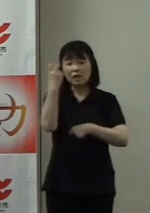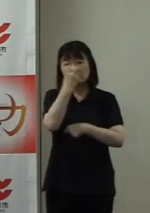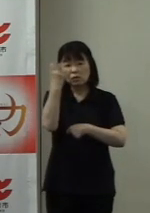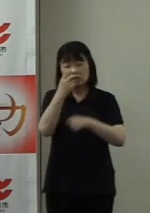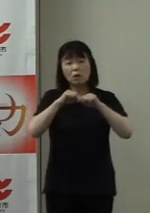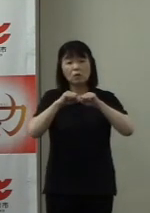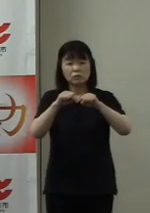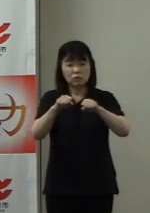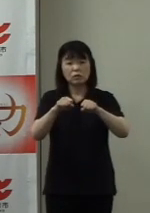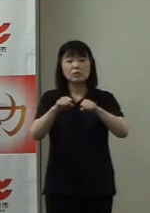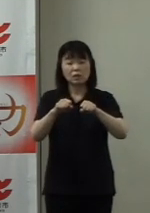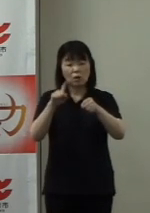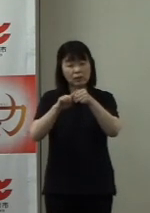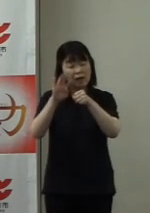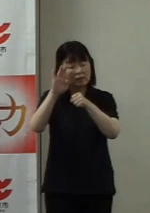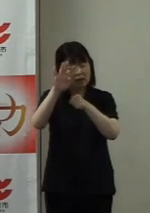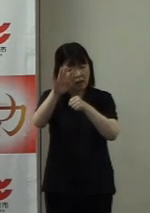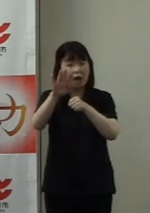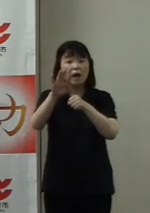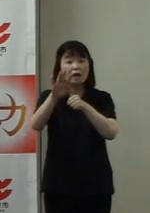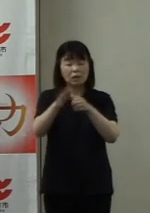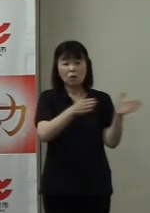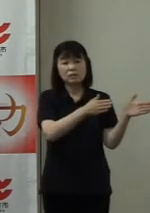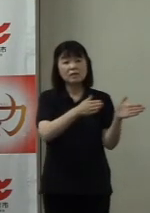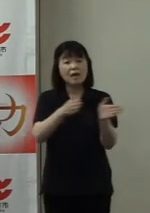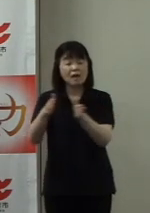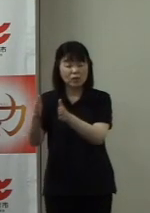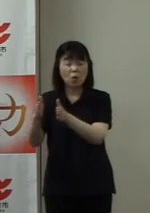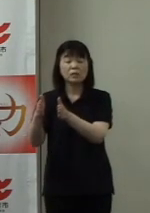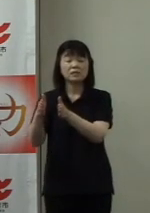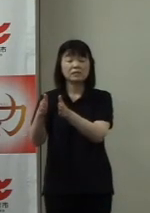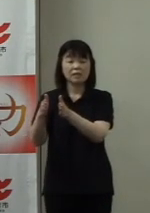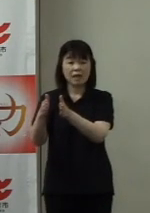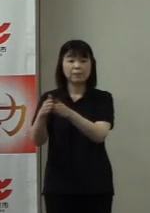段階でも数年先のところでありますけれども、整備というか、